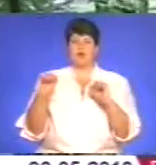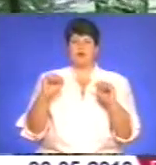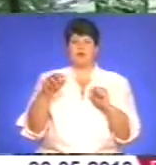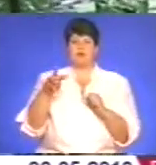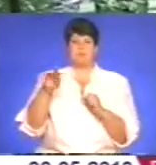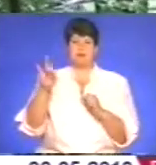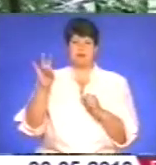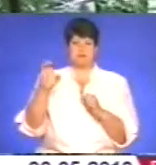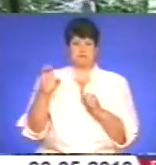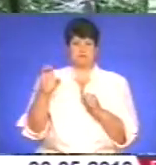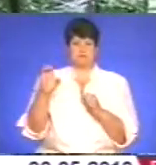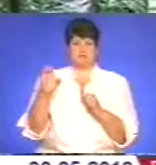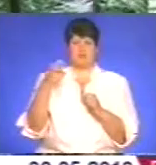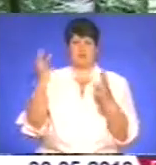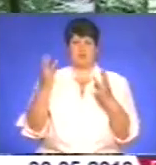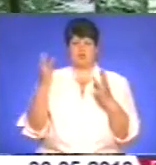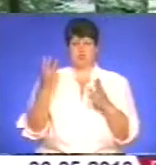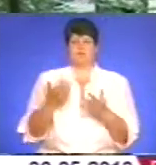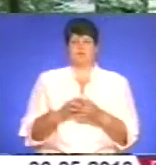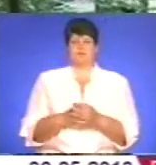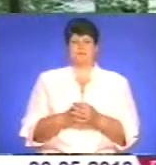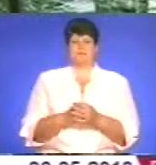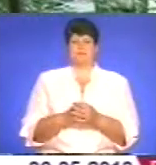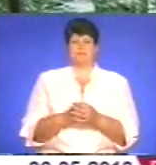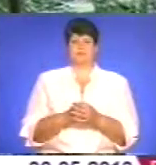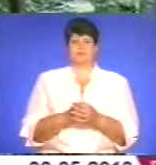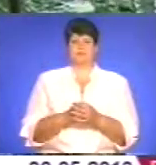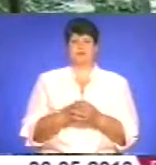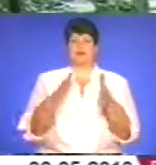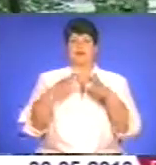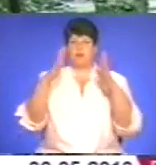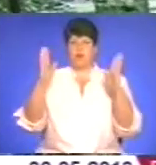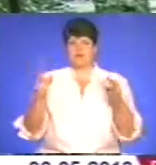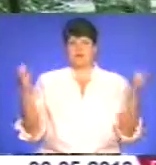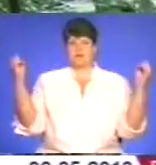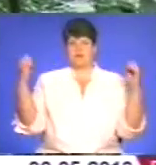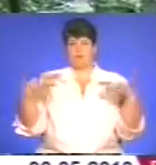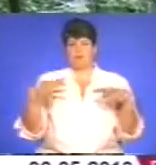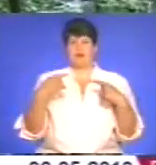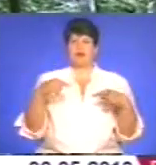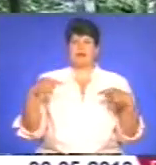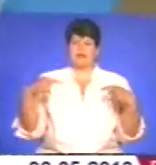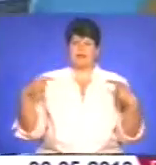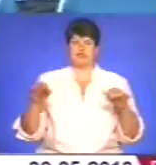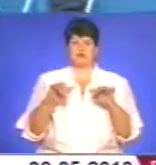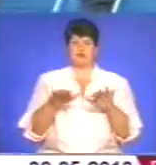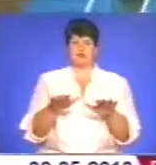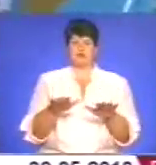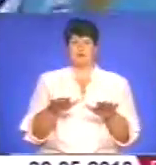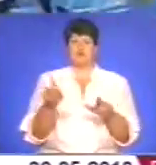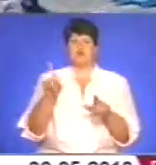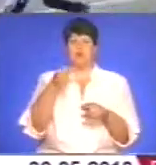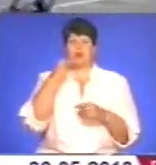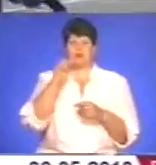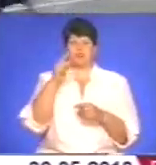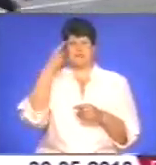МНС, пожежної безпеки, таборові збори, інші заходи. Щоб покращити